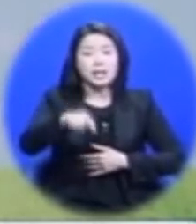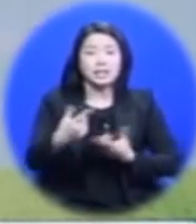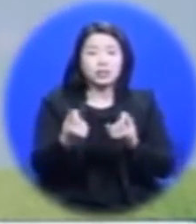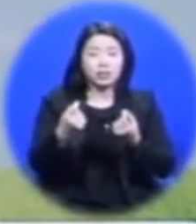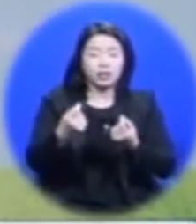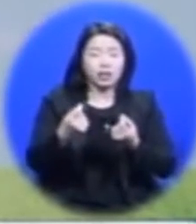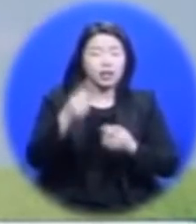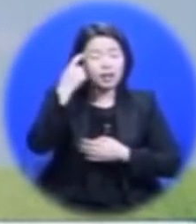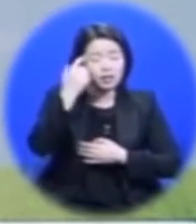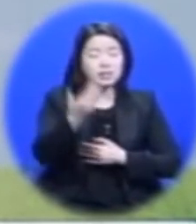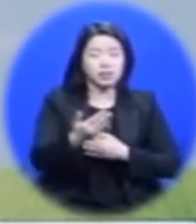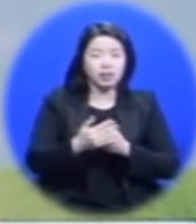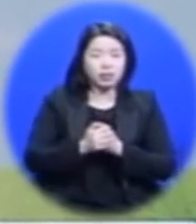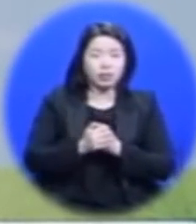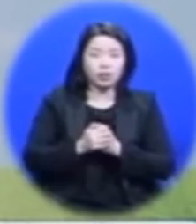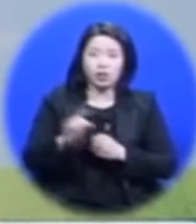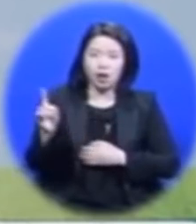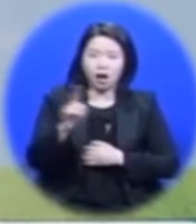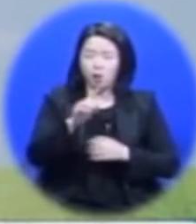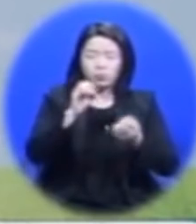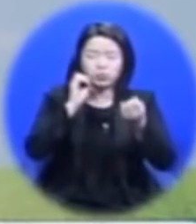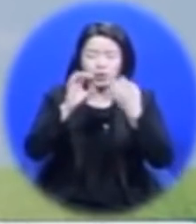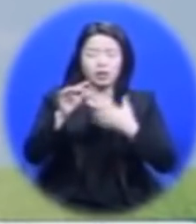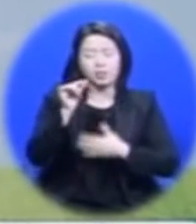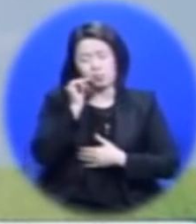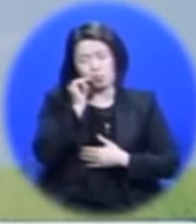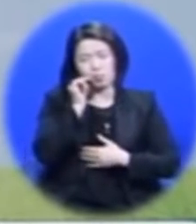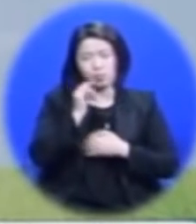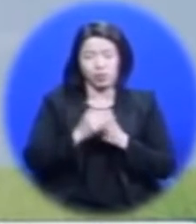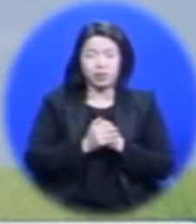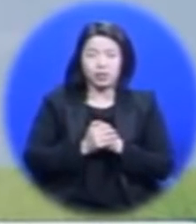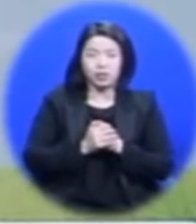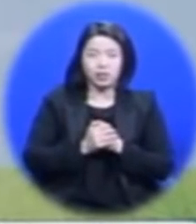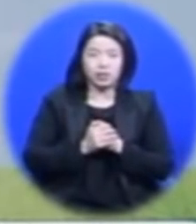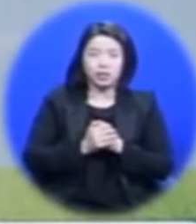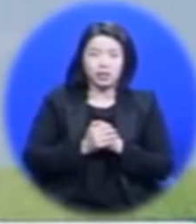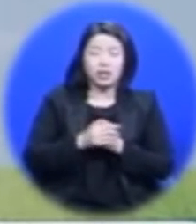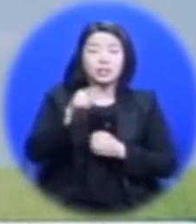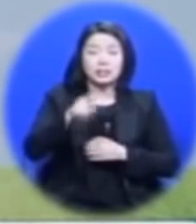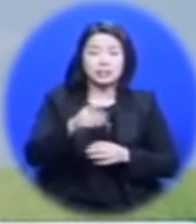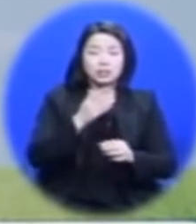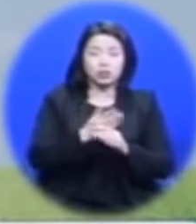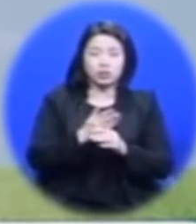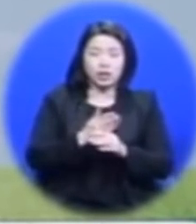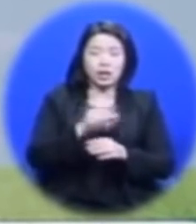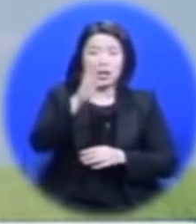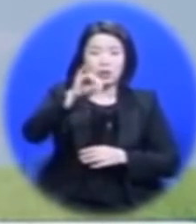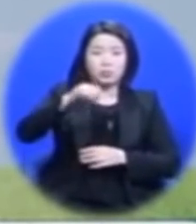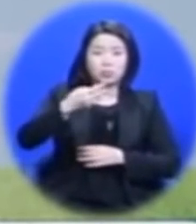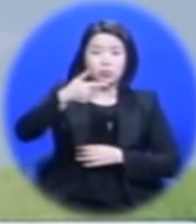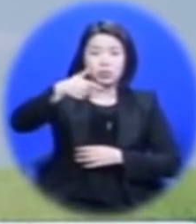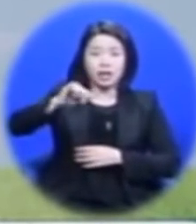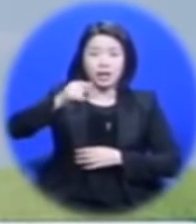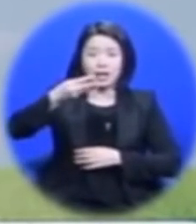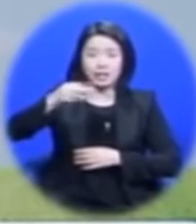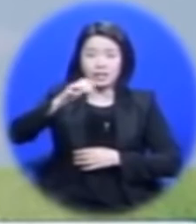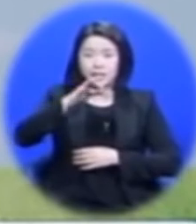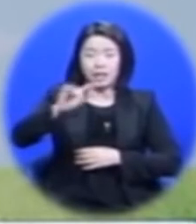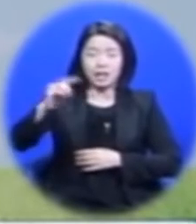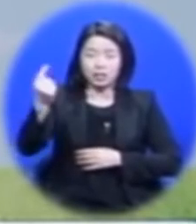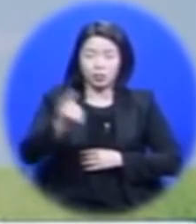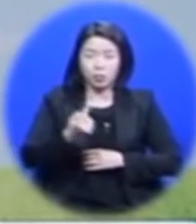하실까요? 아무도 대답을 못 하더래요. 그러다가 불가리아에서 온 어느 창녀 한